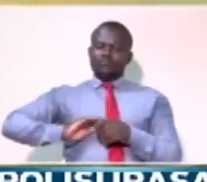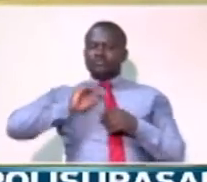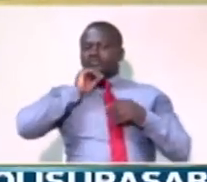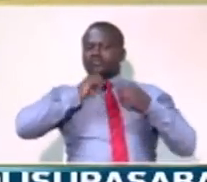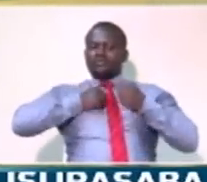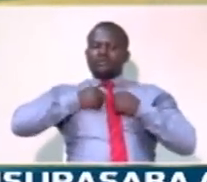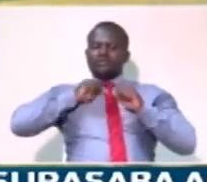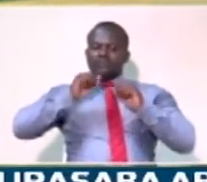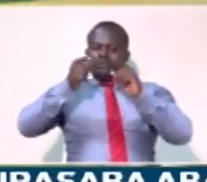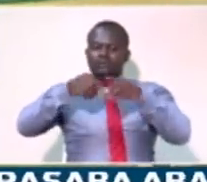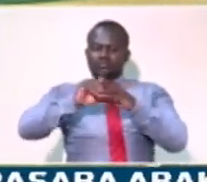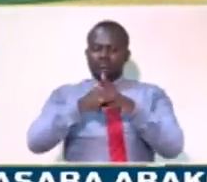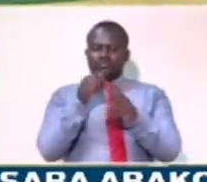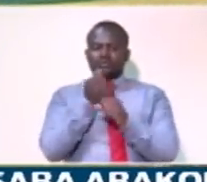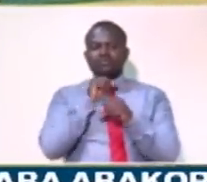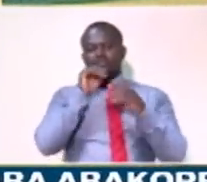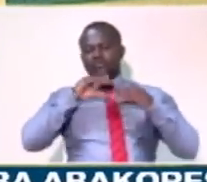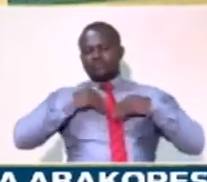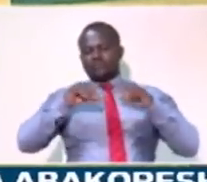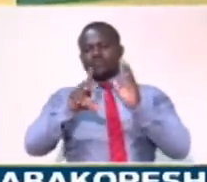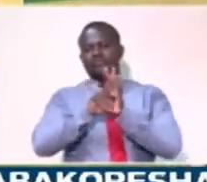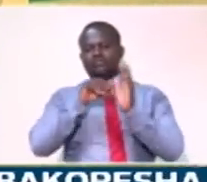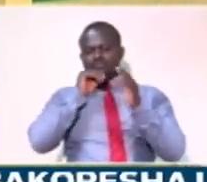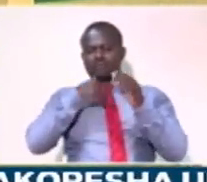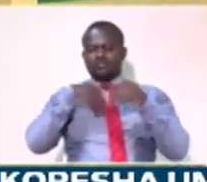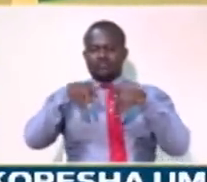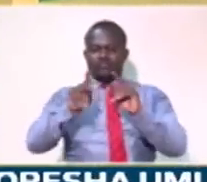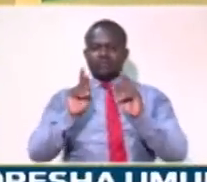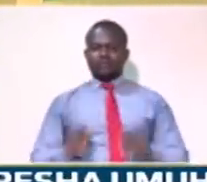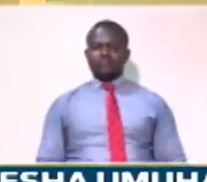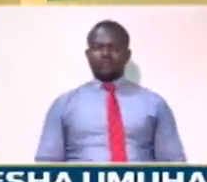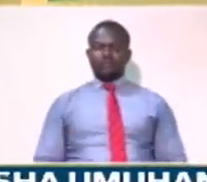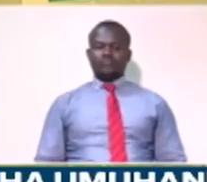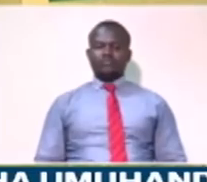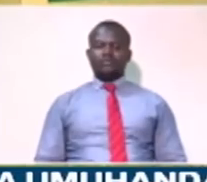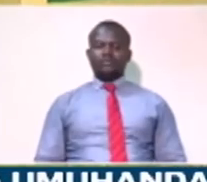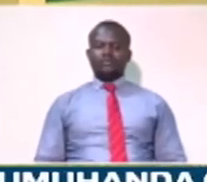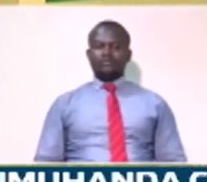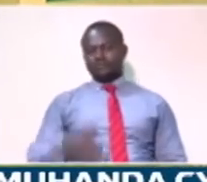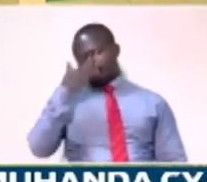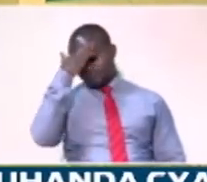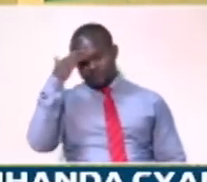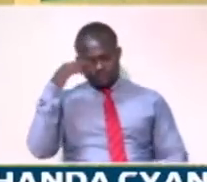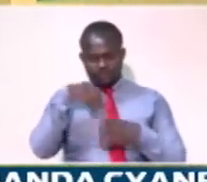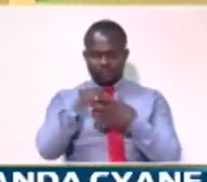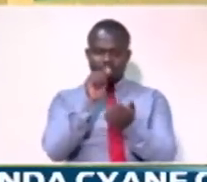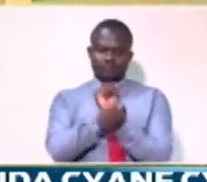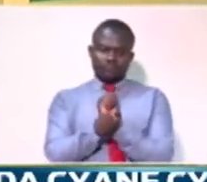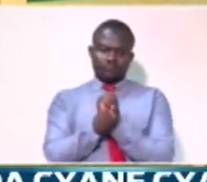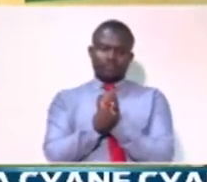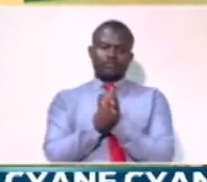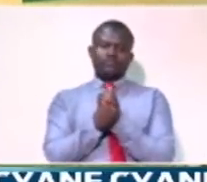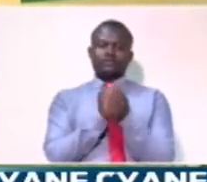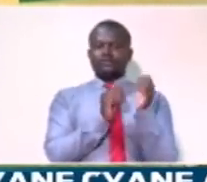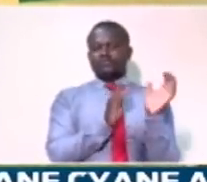wagena ngo atagire gukora akazi atabyemerewe n'amategeko atanabifitiye uruhushya akaba ariyo mpamvu rero mu bihano